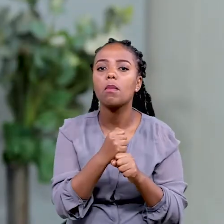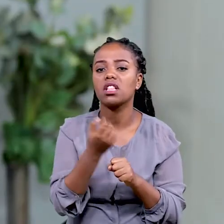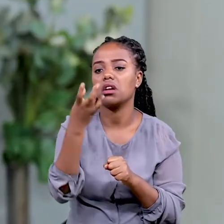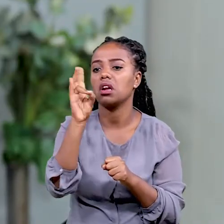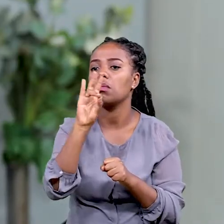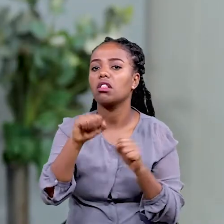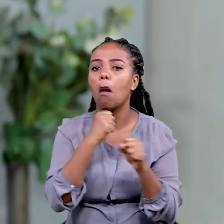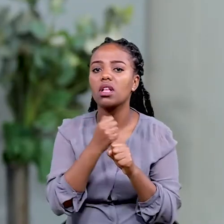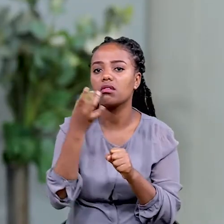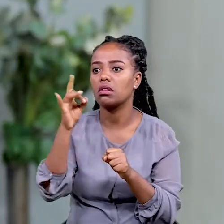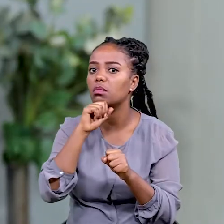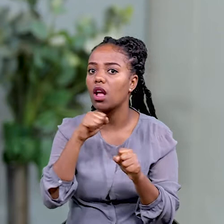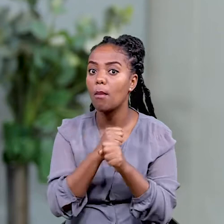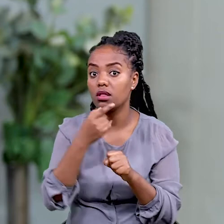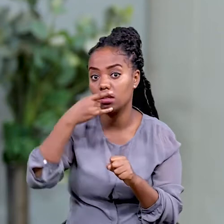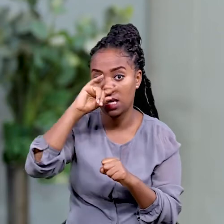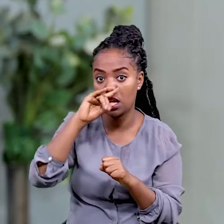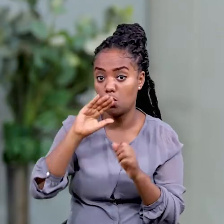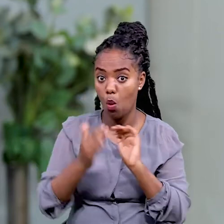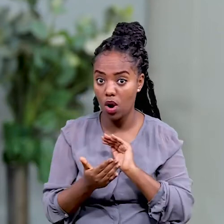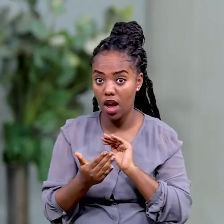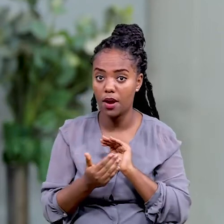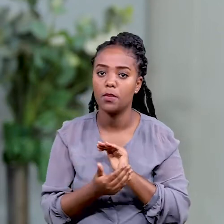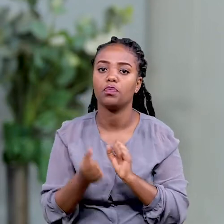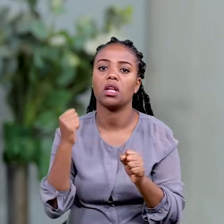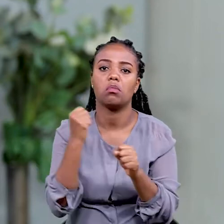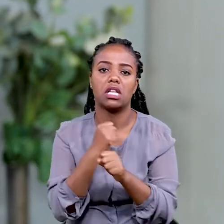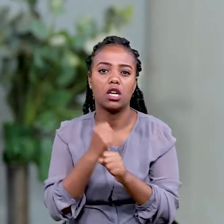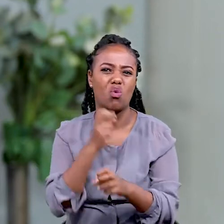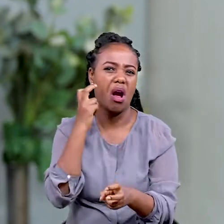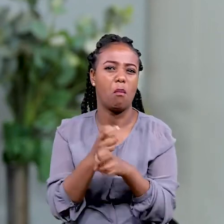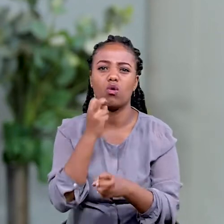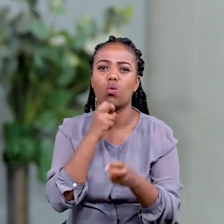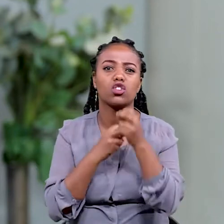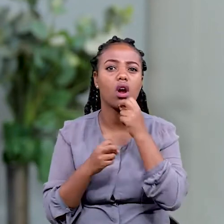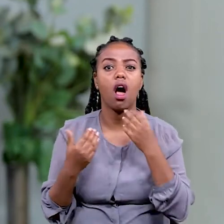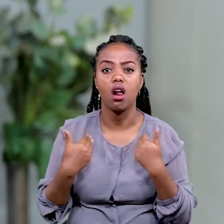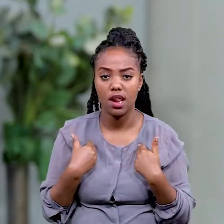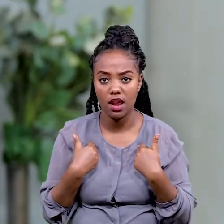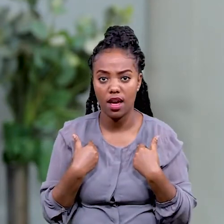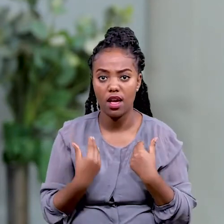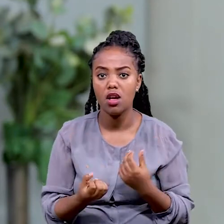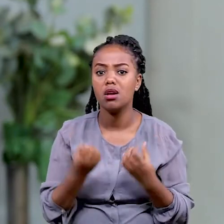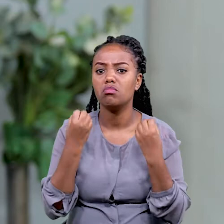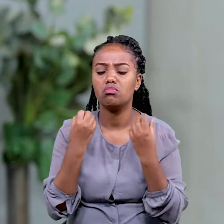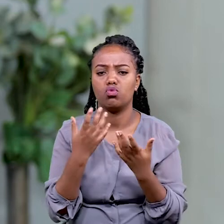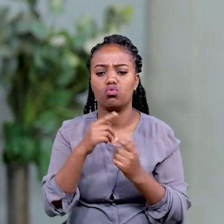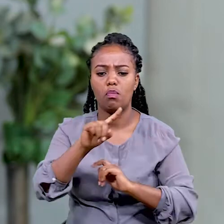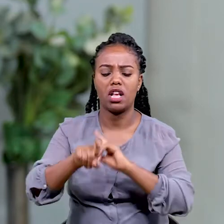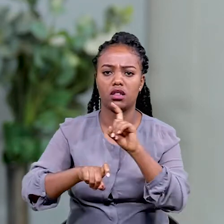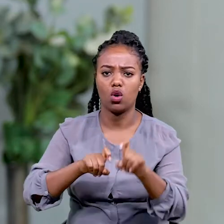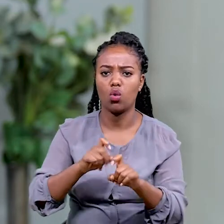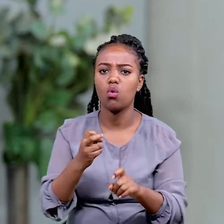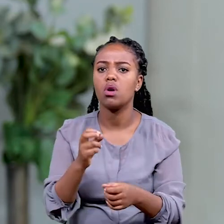ላይ 18 ዓመት ላይ ያሉት ህፃናቶችም ቢሆኑ የሚሰሯቸው ከባባድ ወንጀሎች አሉ። ይሄ ብዙ